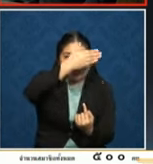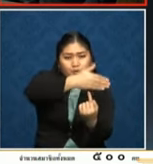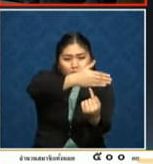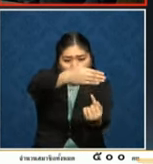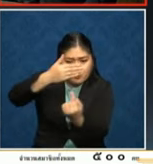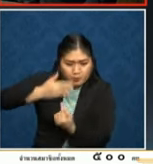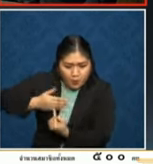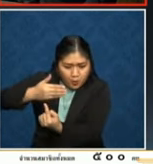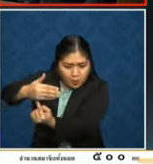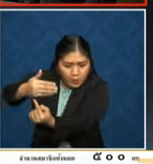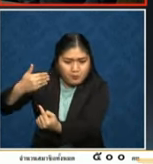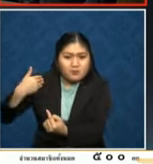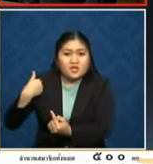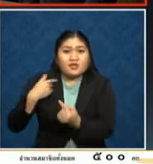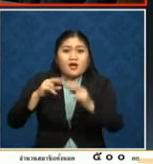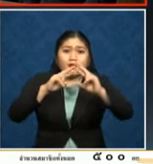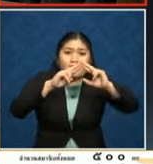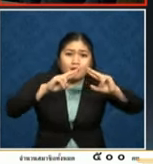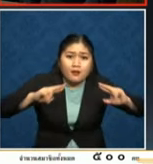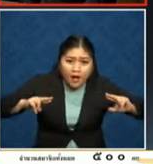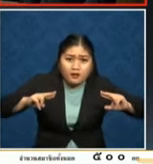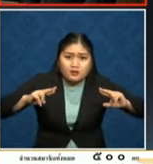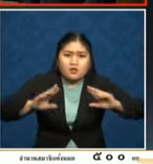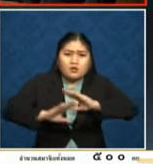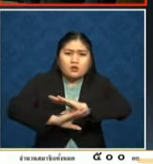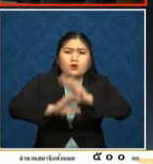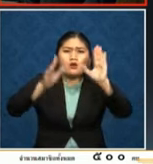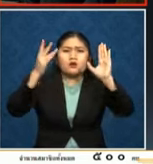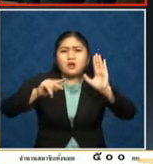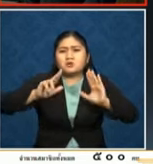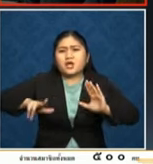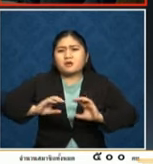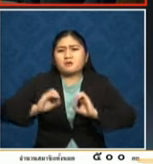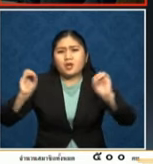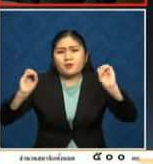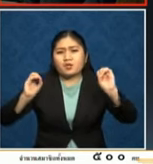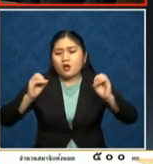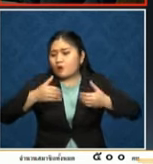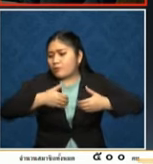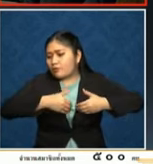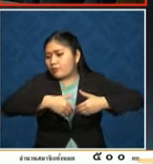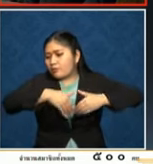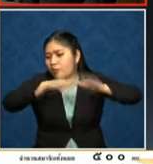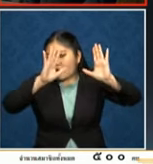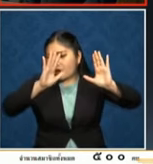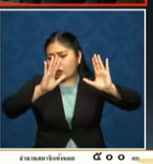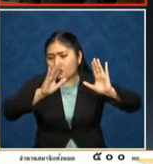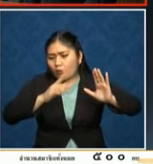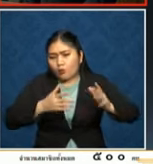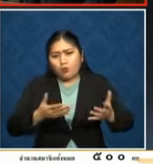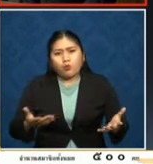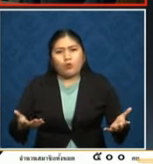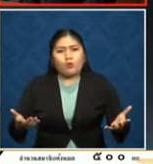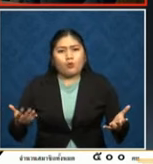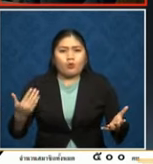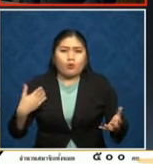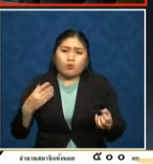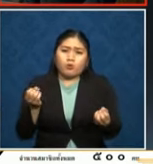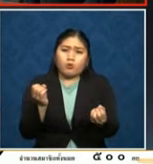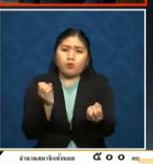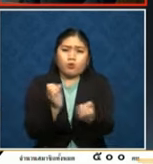ร้านแผงลอยที่เลิกใช้แล้วแต่ปล่อยรกร้างว่างเปล่าซึ่งทำให้